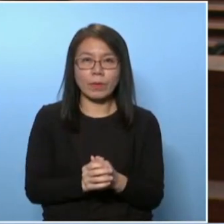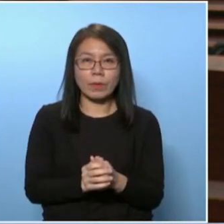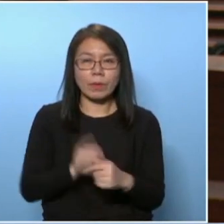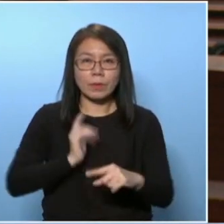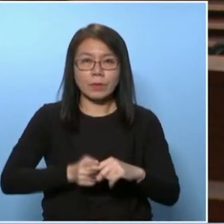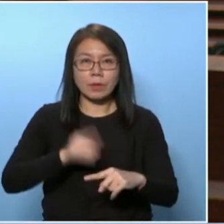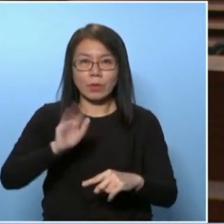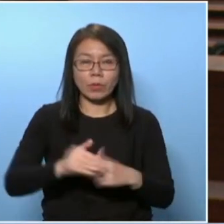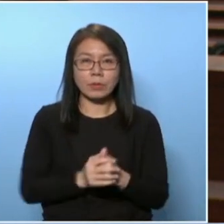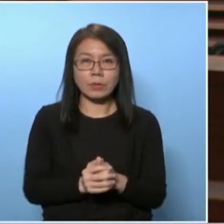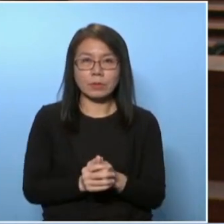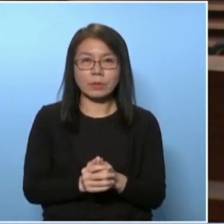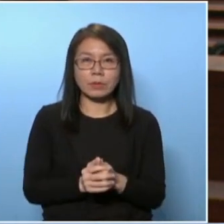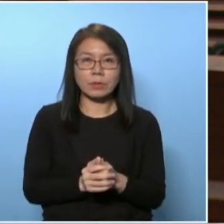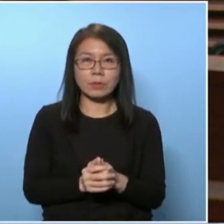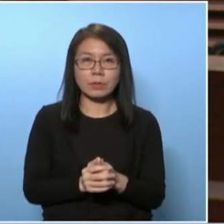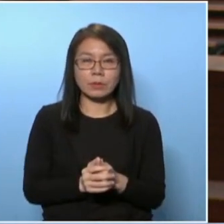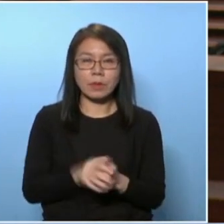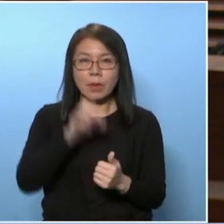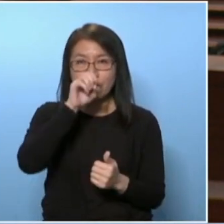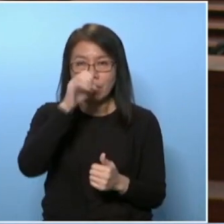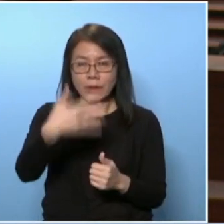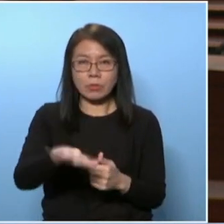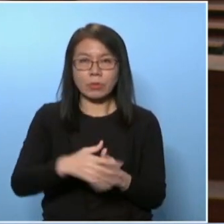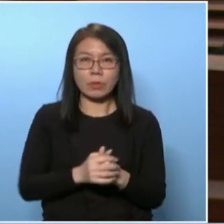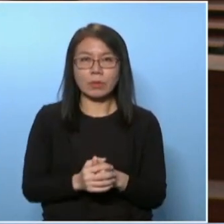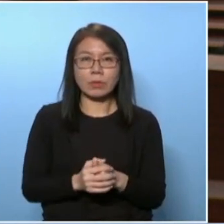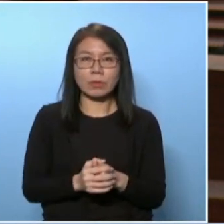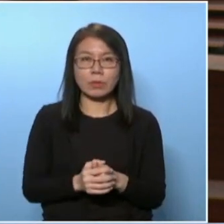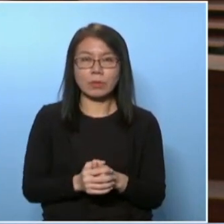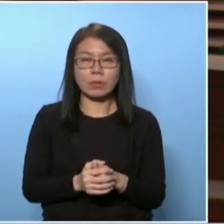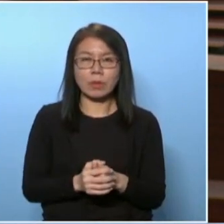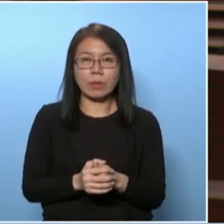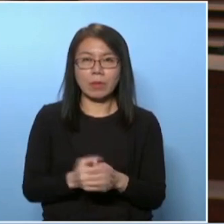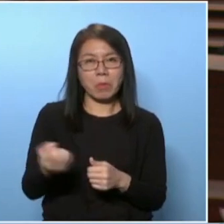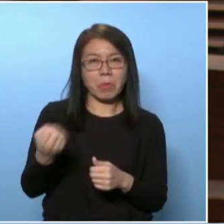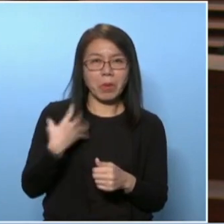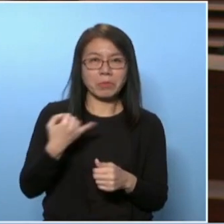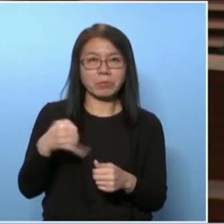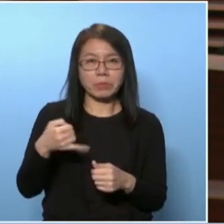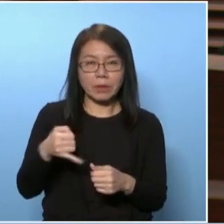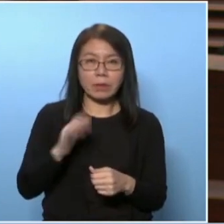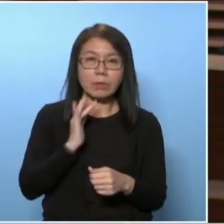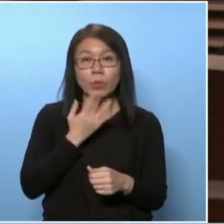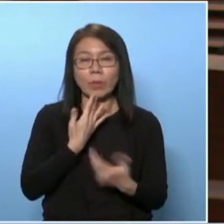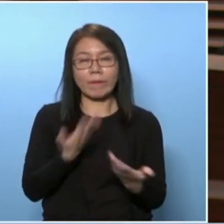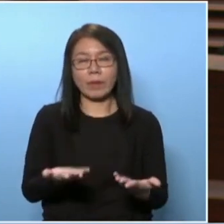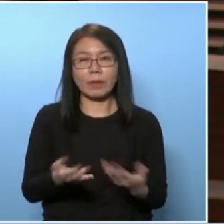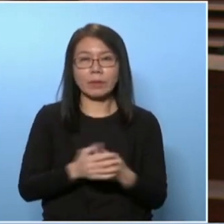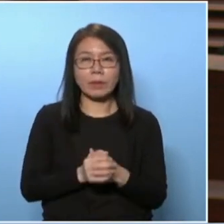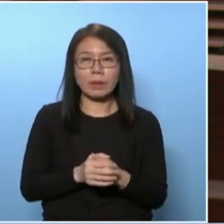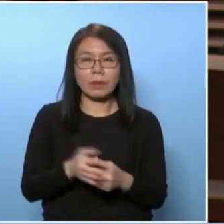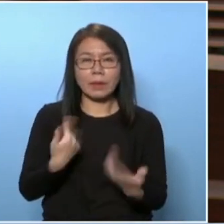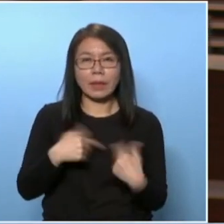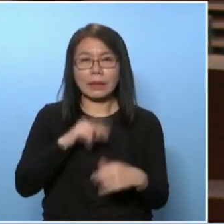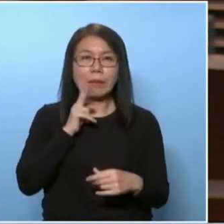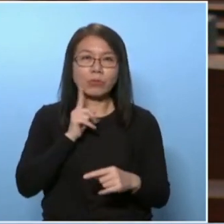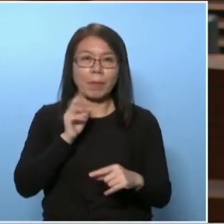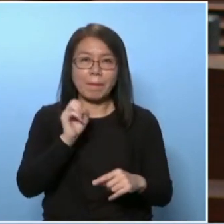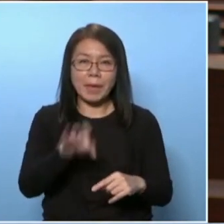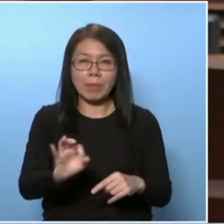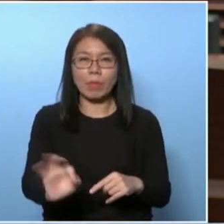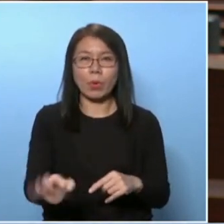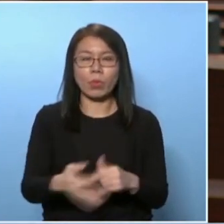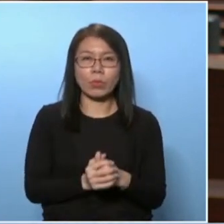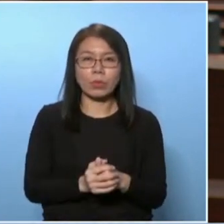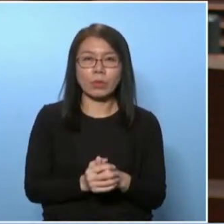以？如果問咗，上面話唔得，咁啊冇辦法啦咁。但如果連問都未問，這個